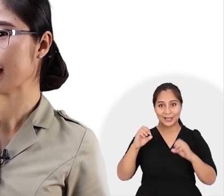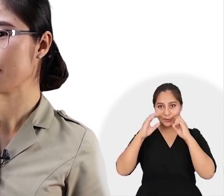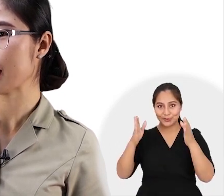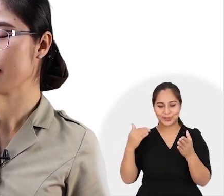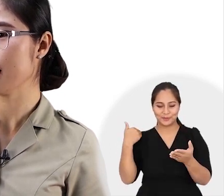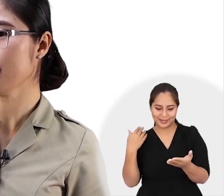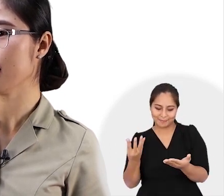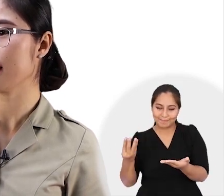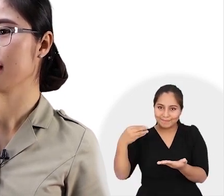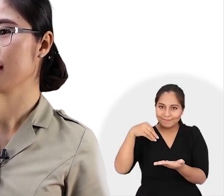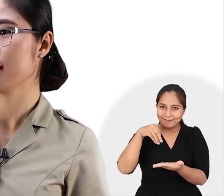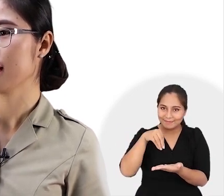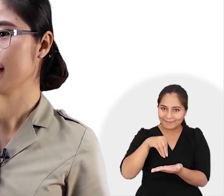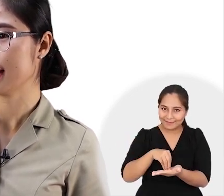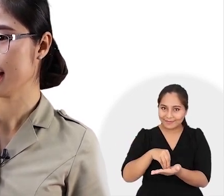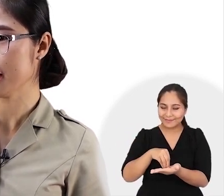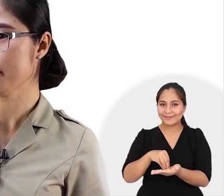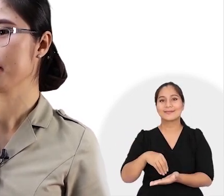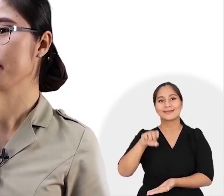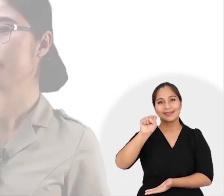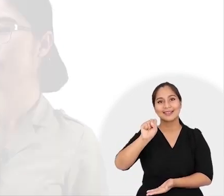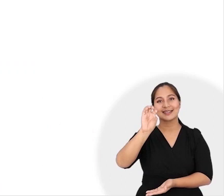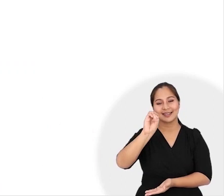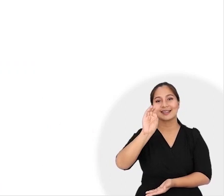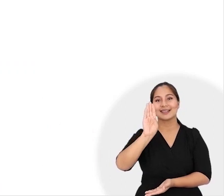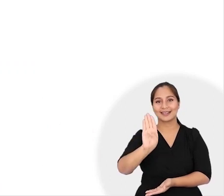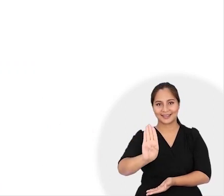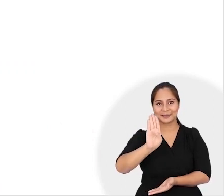ะวางใส่คำศัพท์นี้ซิป